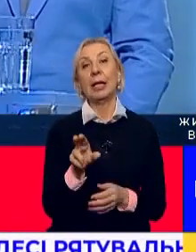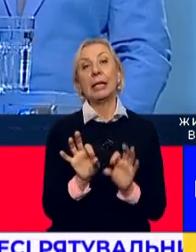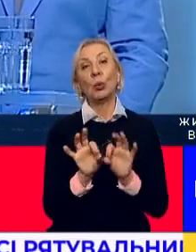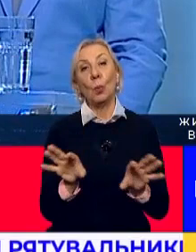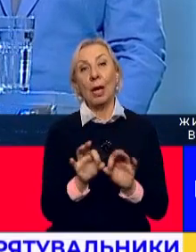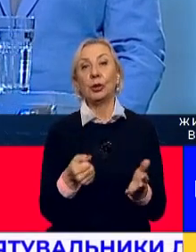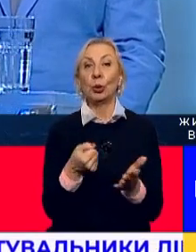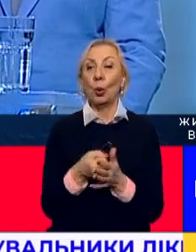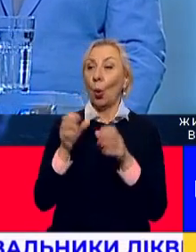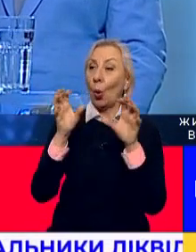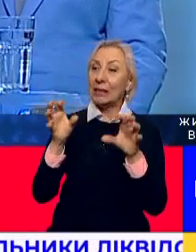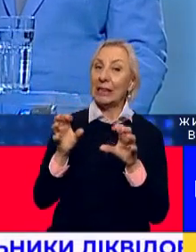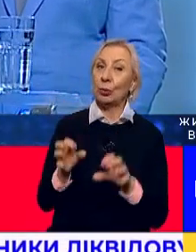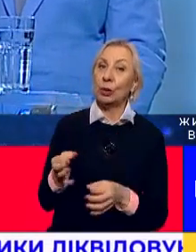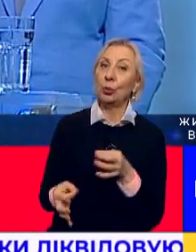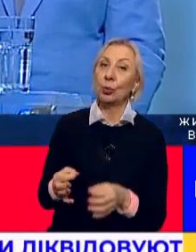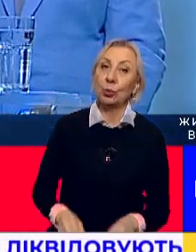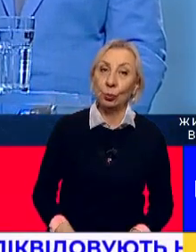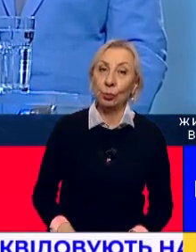тлумаченням до Конституційного суду. Ми повернемось до